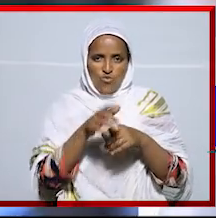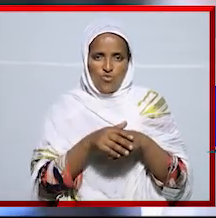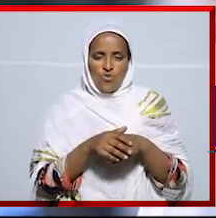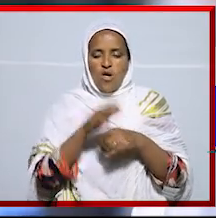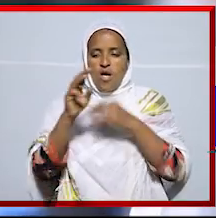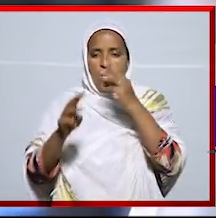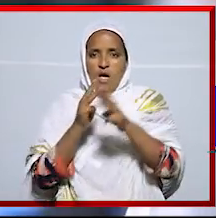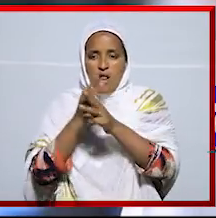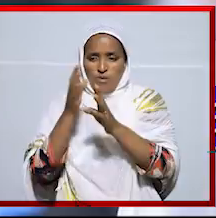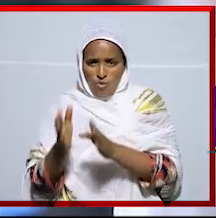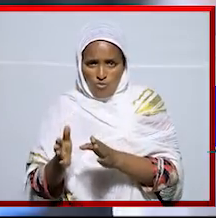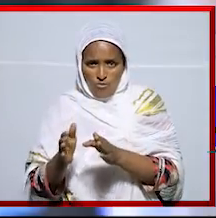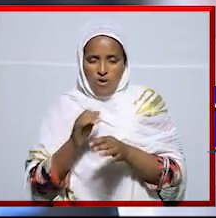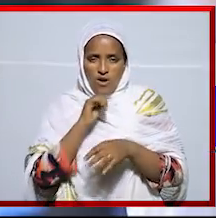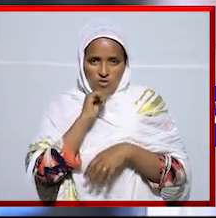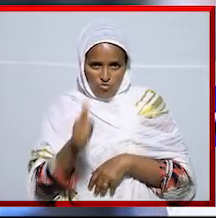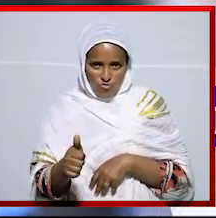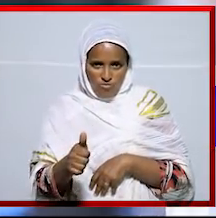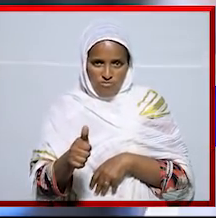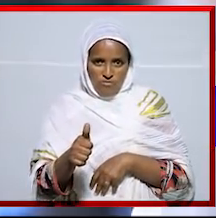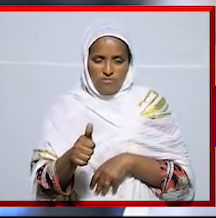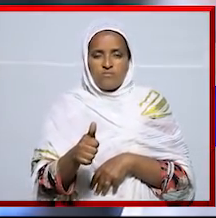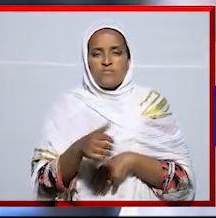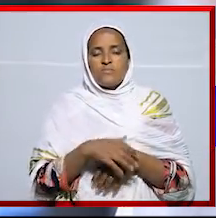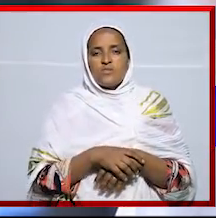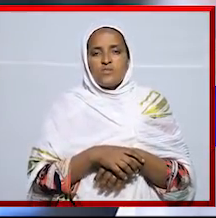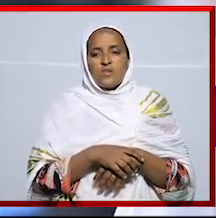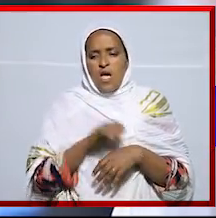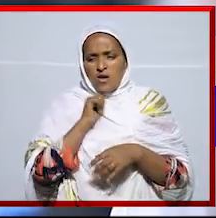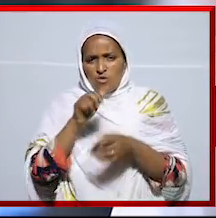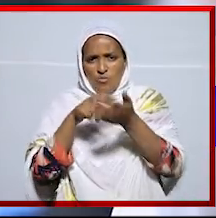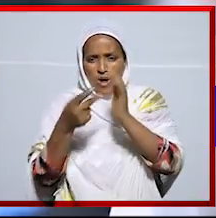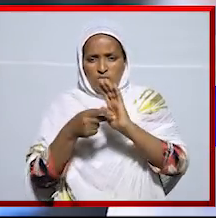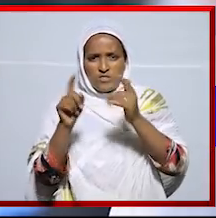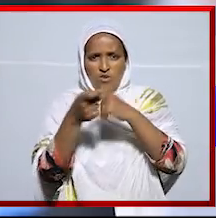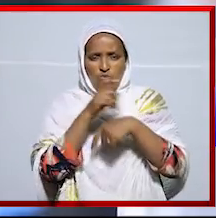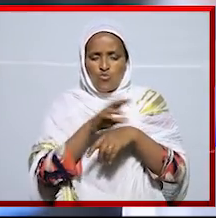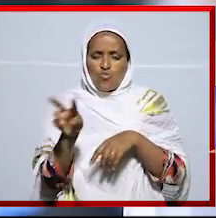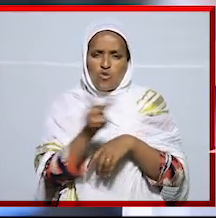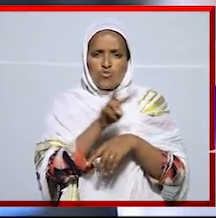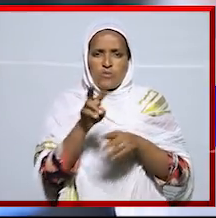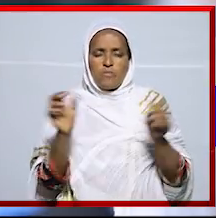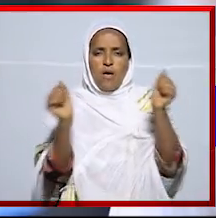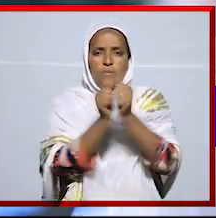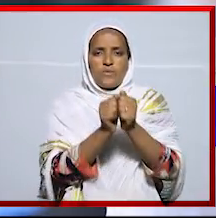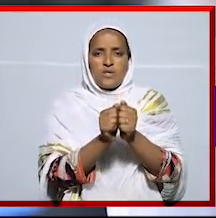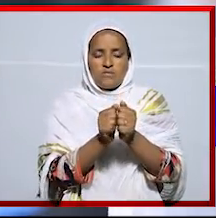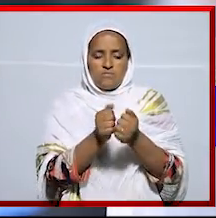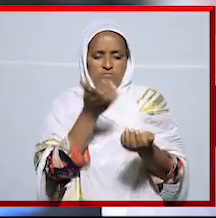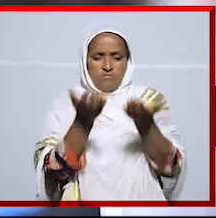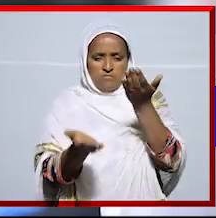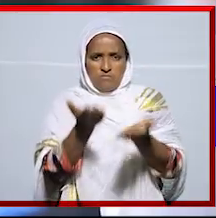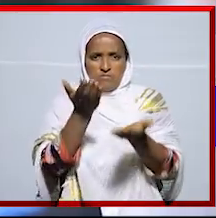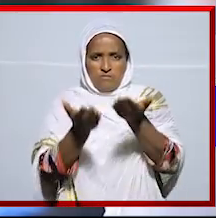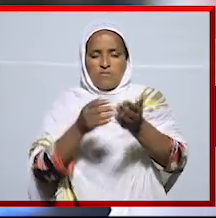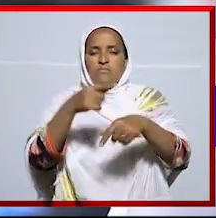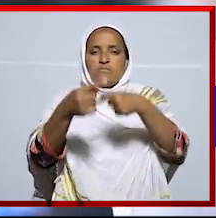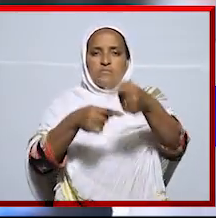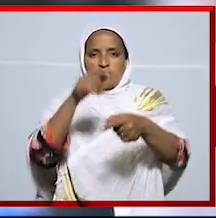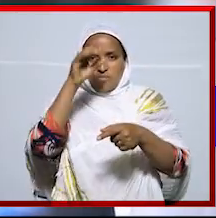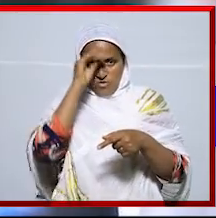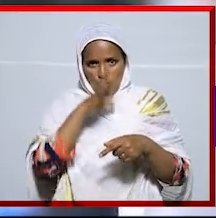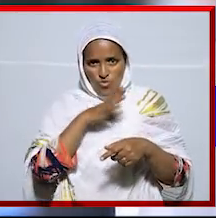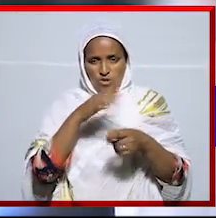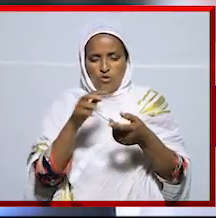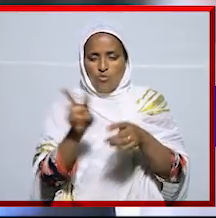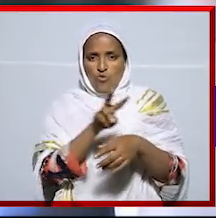ያው እንዳልኩ ነው፣ ዓለማዊም ላይም አይደለሁም ማለትም አይደለሁም ማለት ሳይሆን ሁለቱንም አንድ ላይ ብሌንድ አድርጌ የምጠቀም አይነት